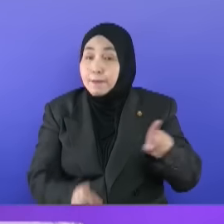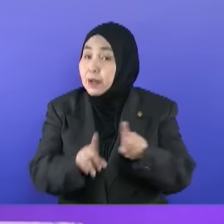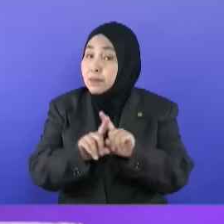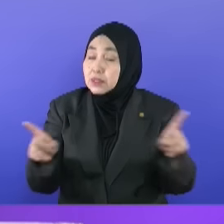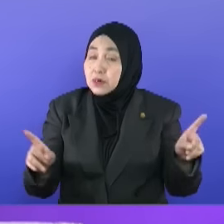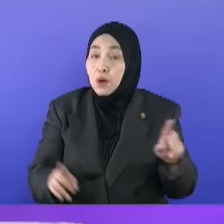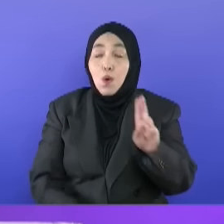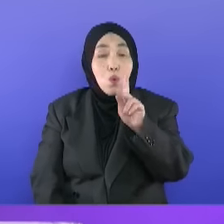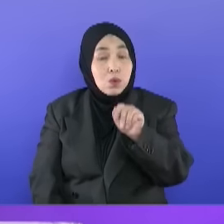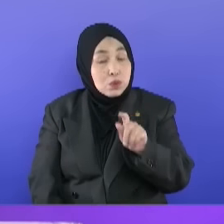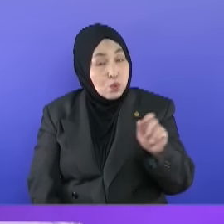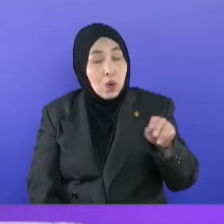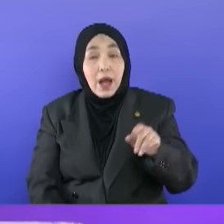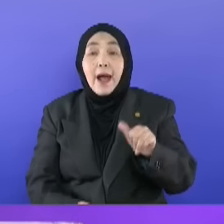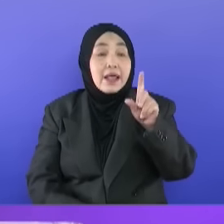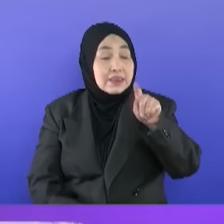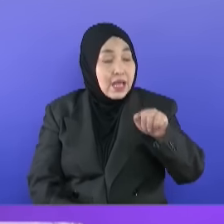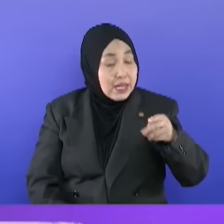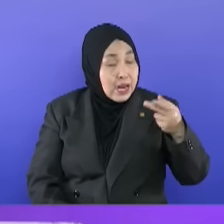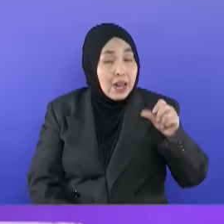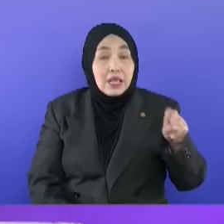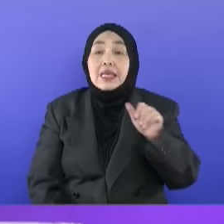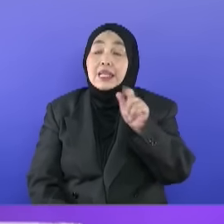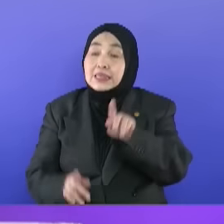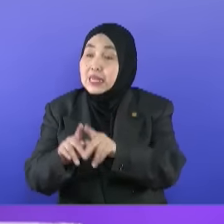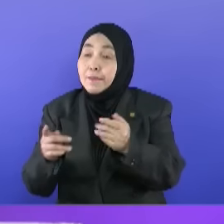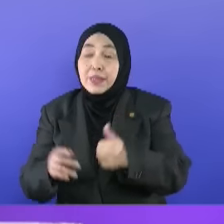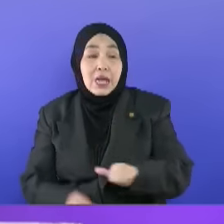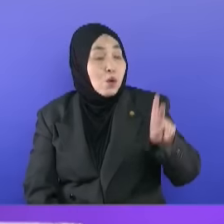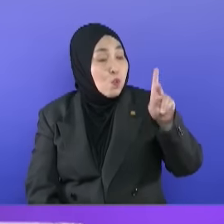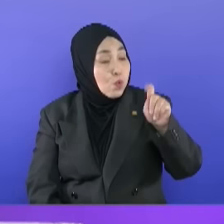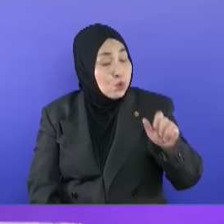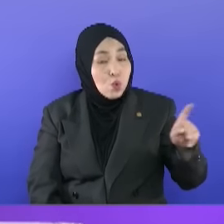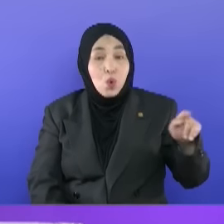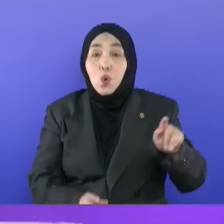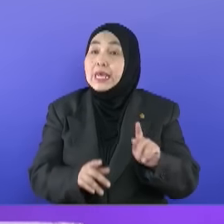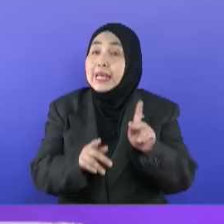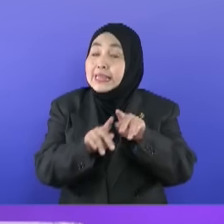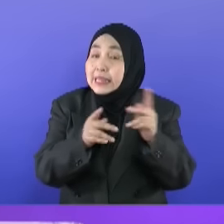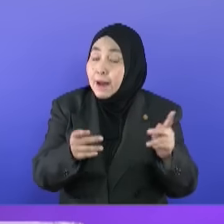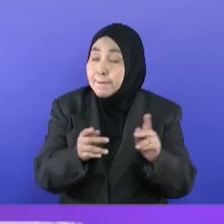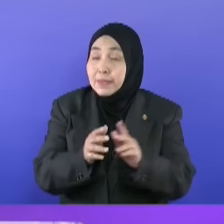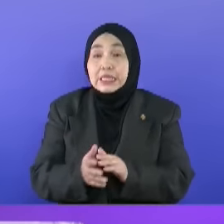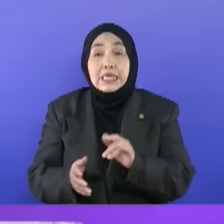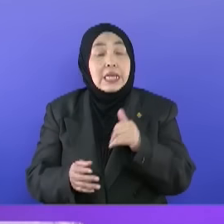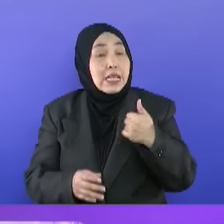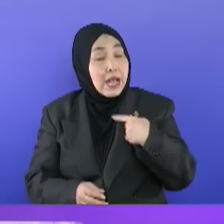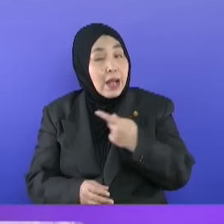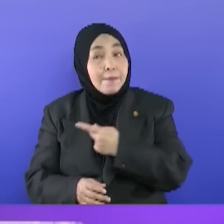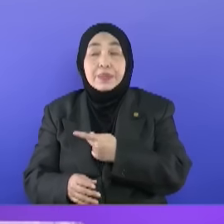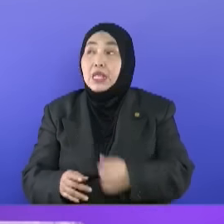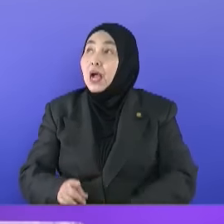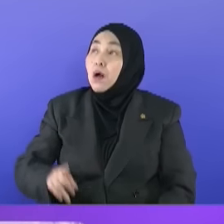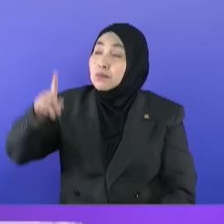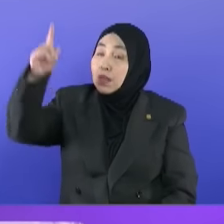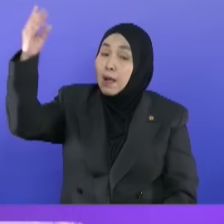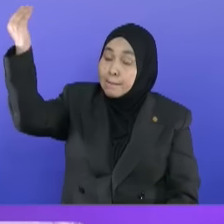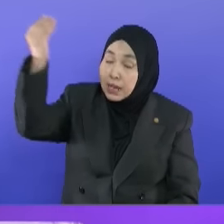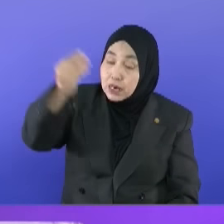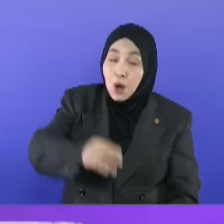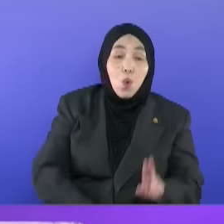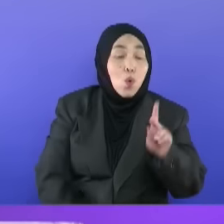dengan utu. Ya. Kalau atainal kitab dengan utul kitab dua perkara berbeza. Atainal kitab kami berikan kitab.